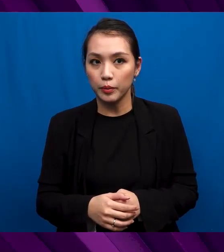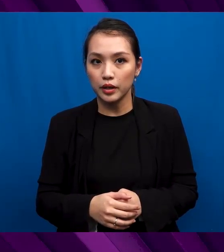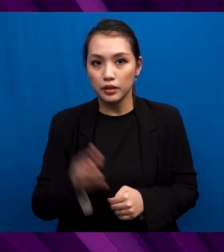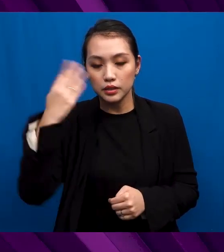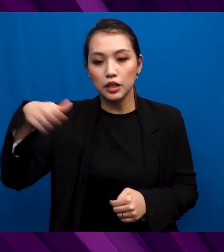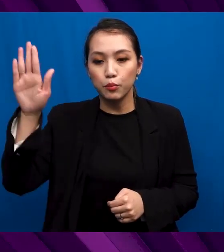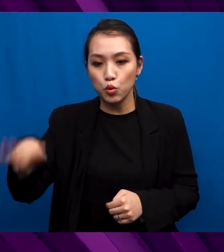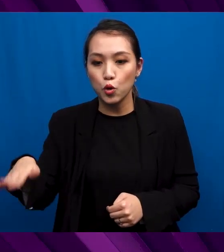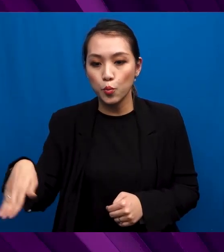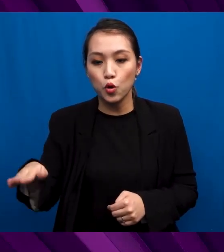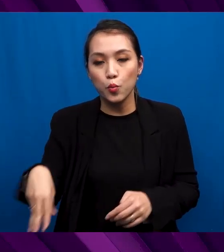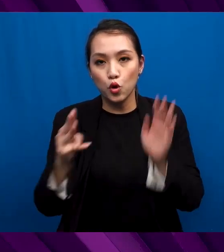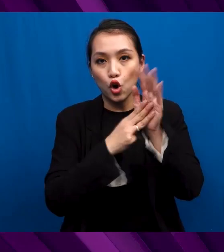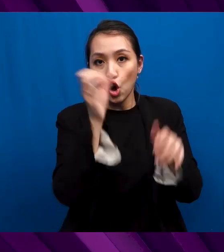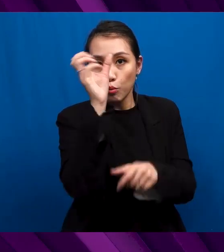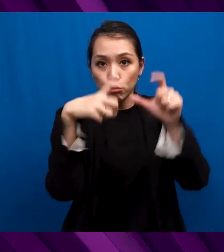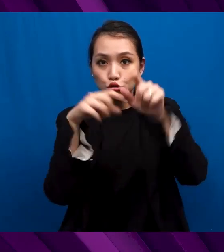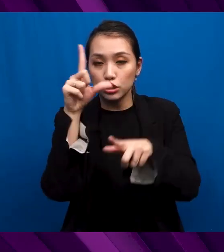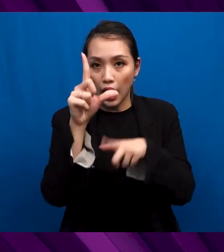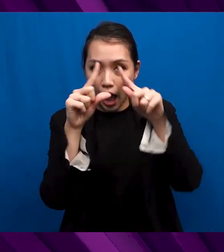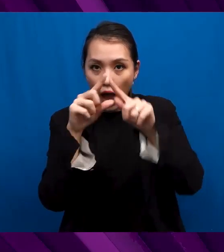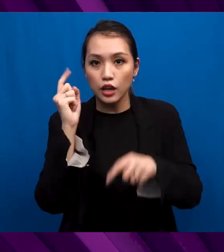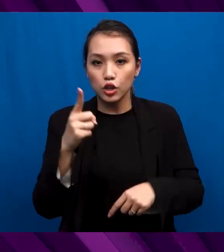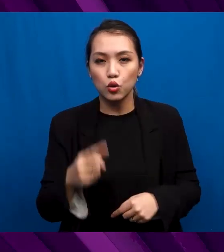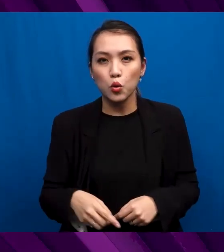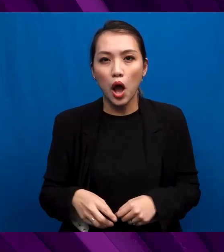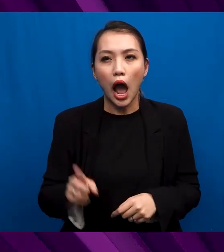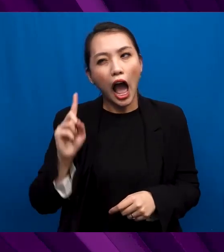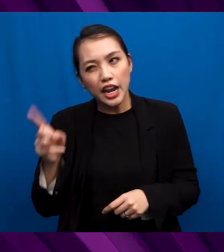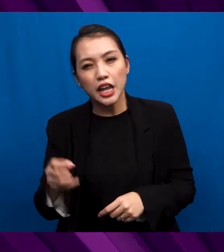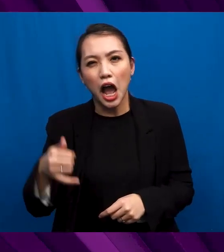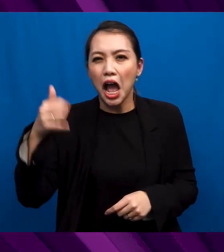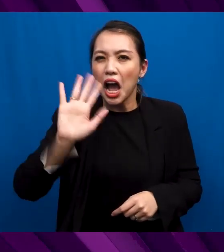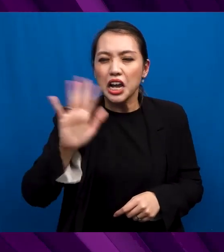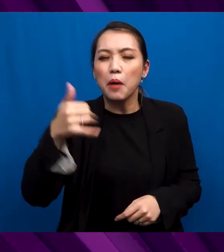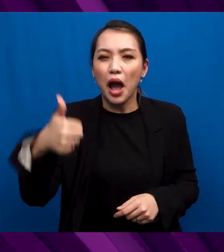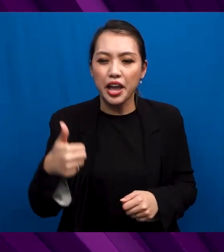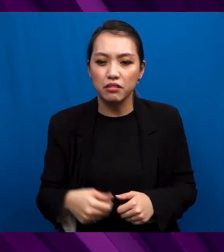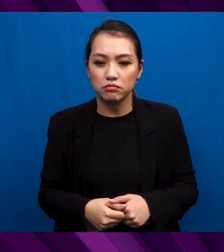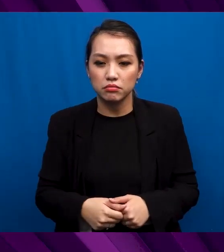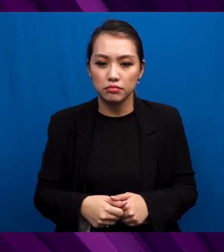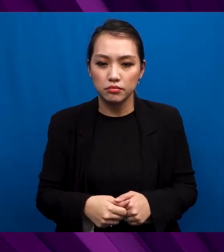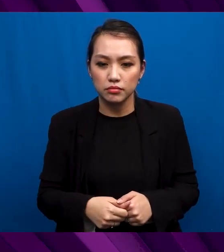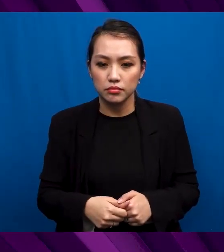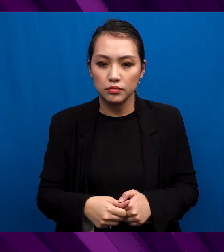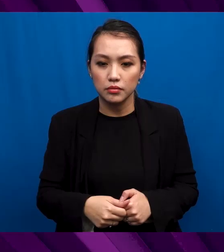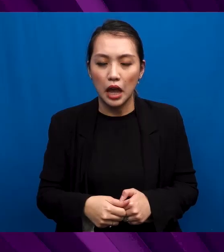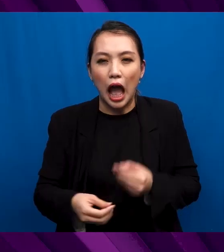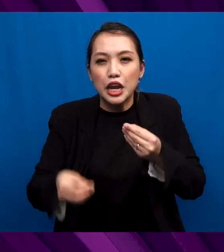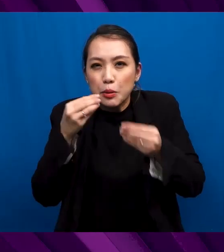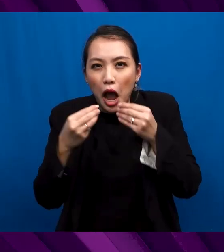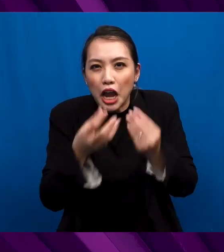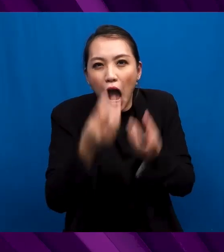249 pria yang lainnya, total 250. Dan mereka semua kita tahu berakhir mengenaskan dimakan api dan ditelan